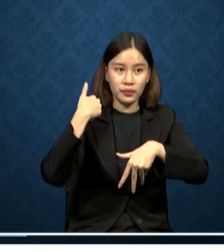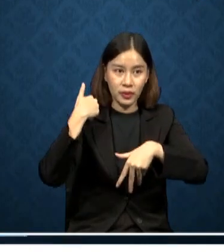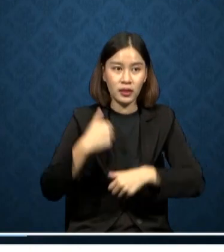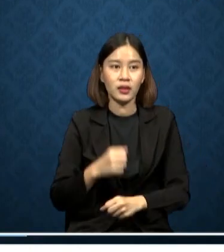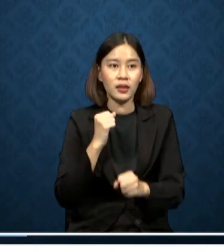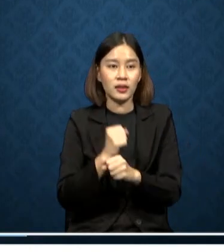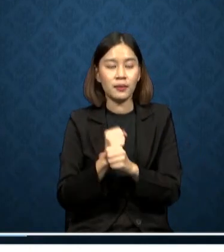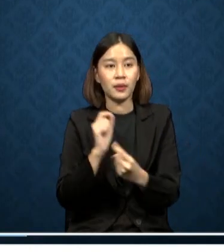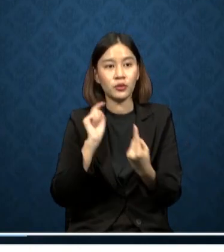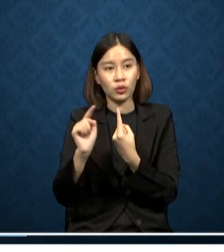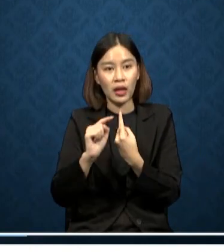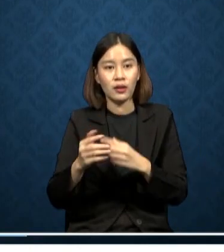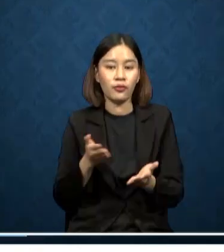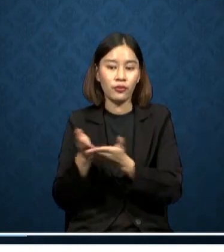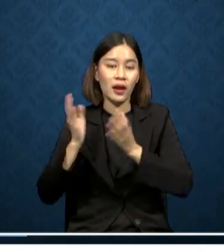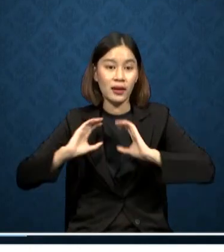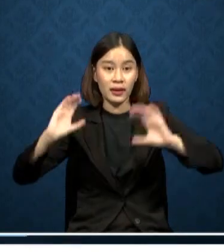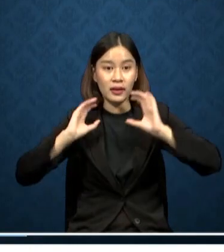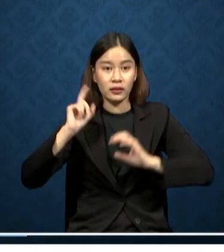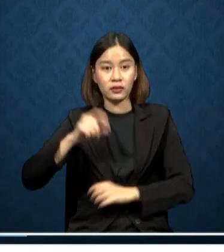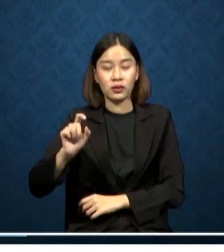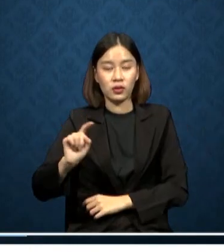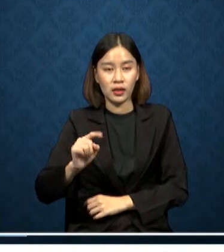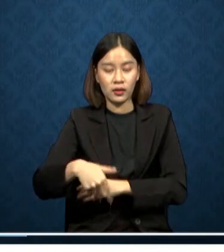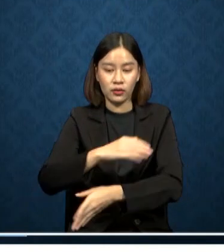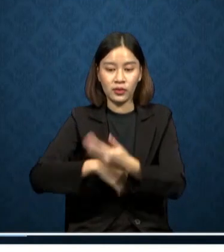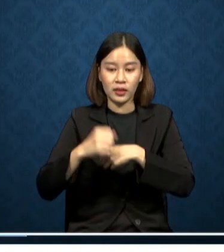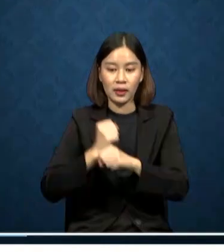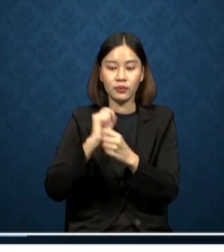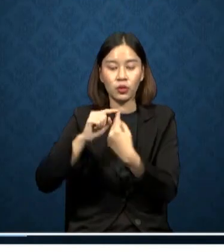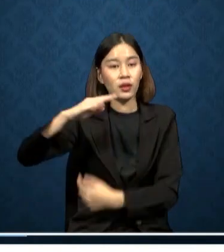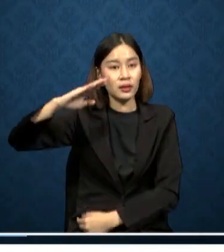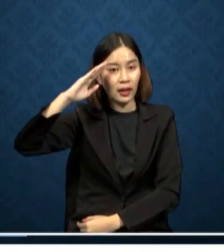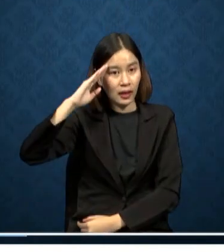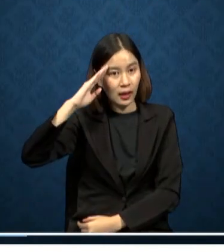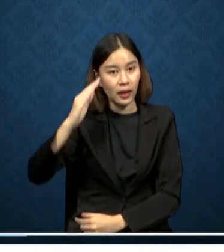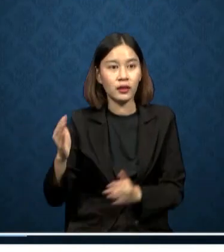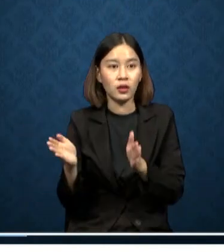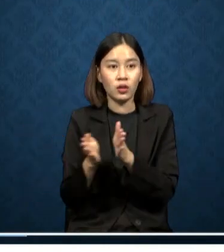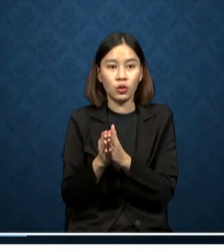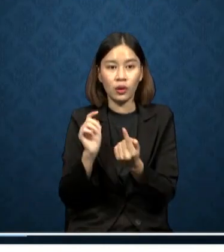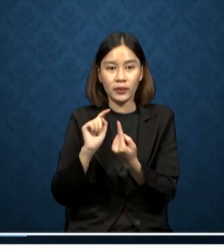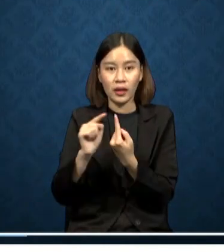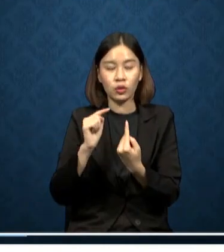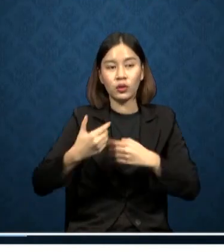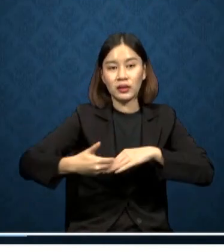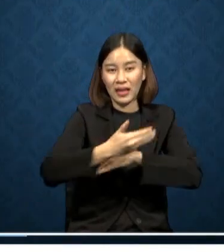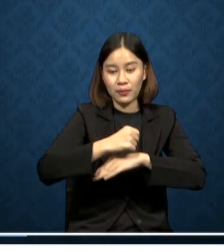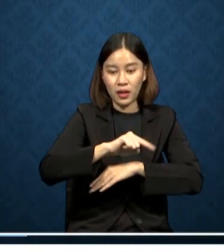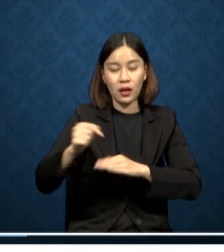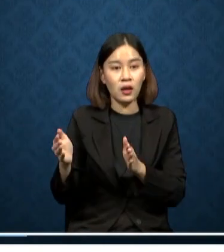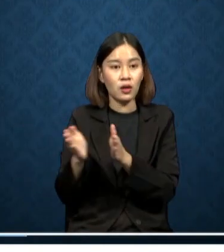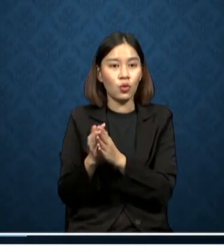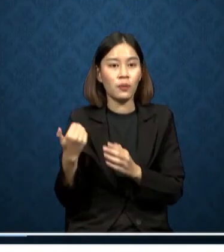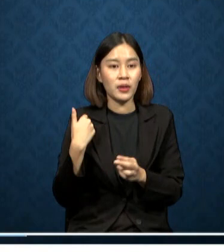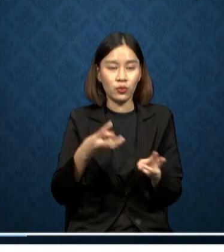การเหมอนการของฝายลตrontingต้องประหวคงความคณomat transทางการเมืองโย